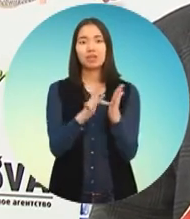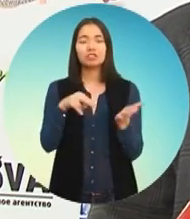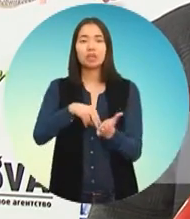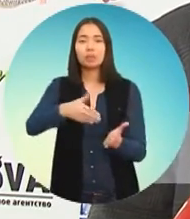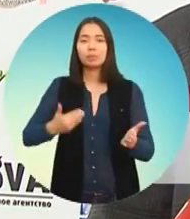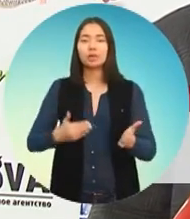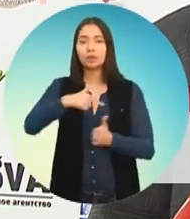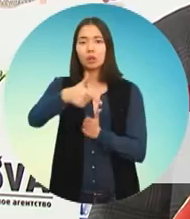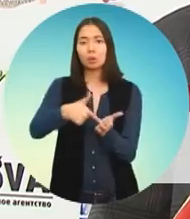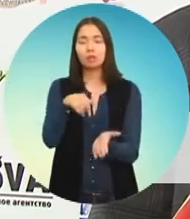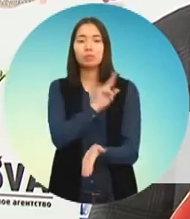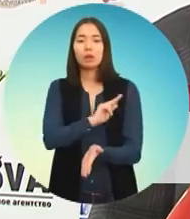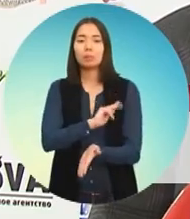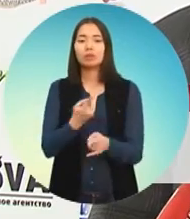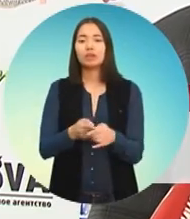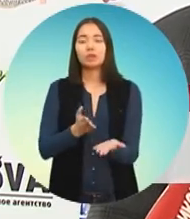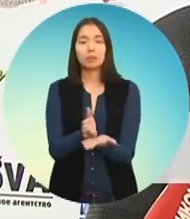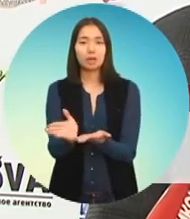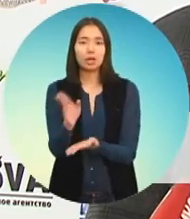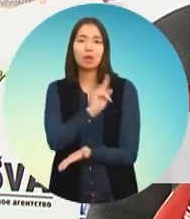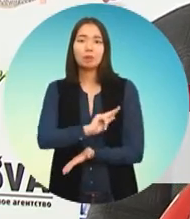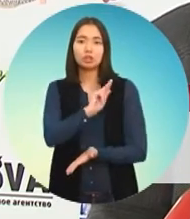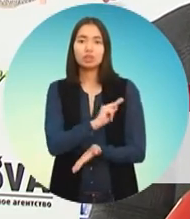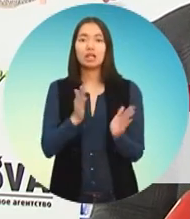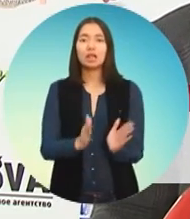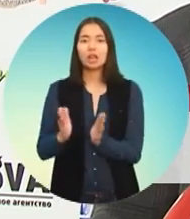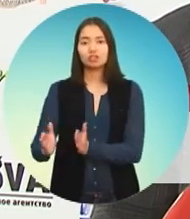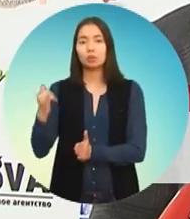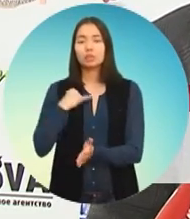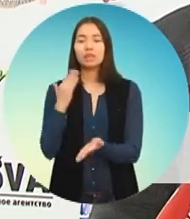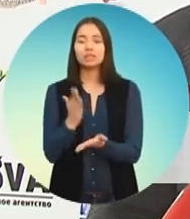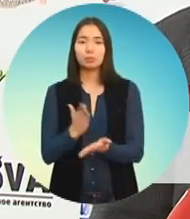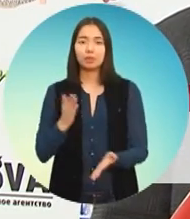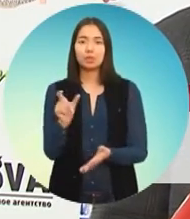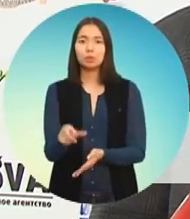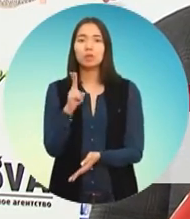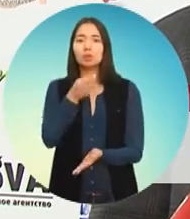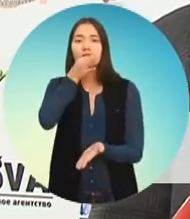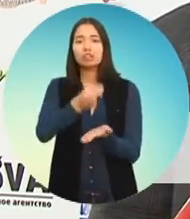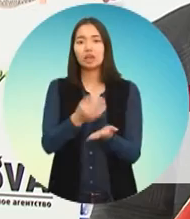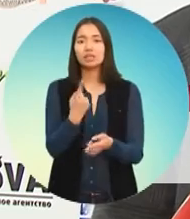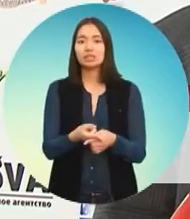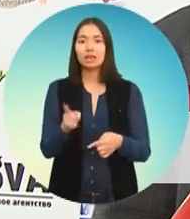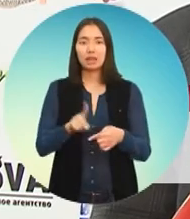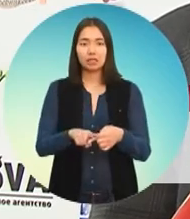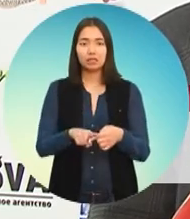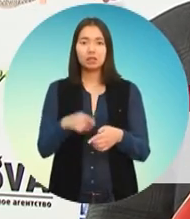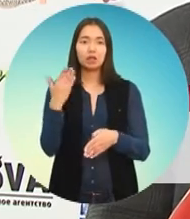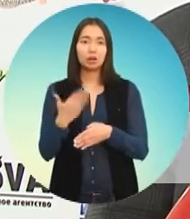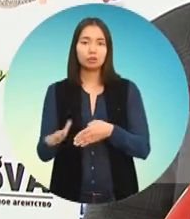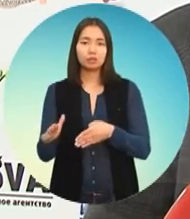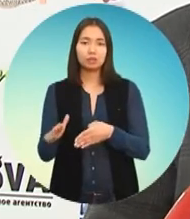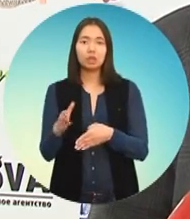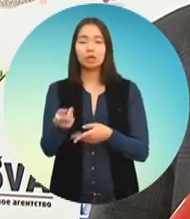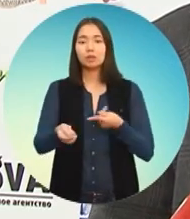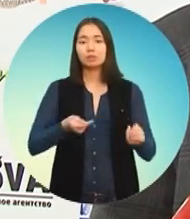городом, и мы работаем в ключе. Работа, в общем-то, налажена, я считаю. У нас имеются люди, которые отвечают за этот раздел работы.